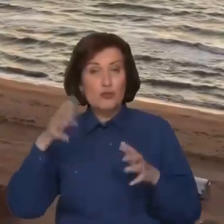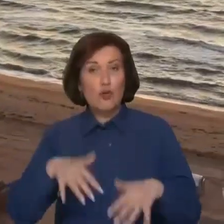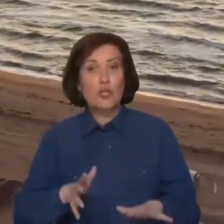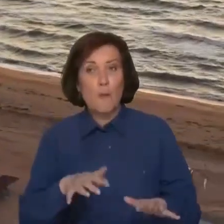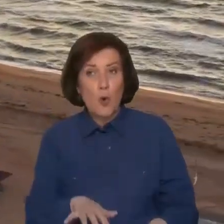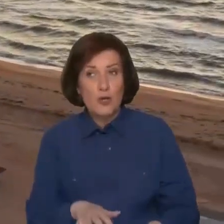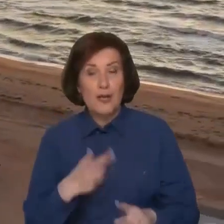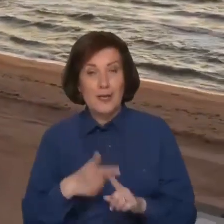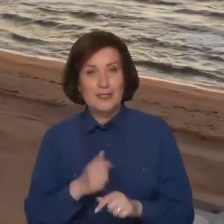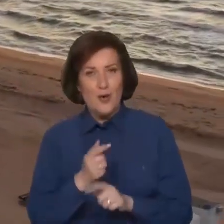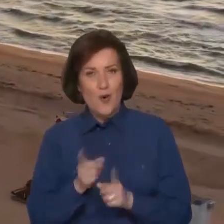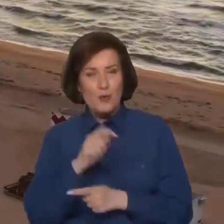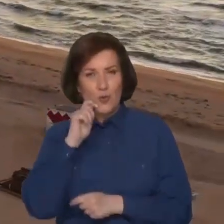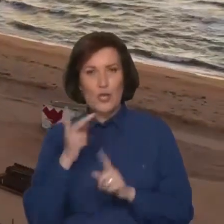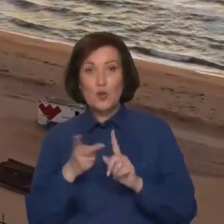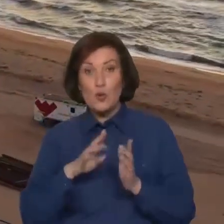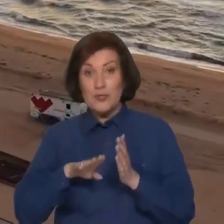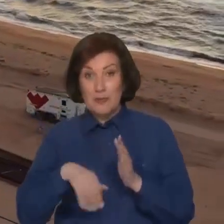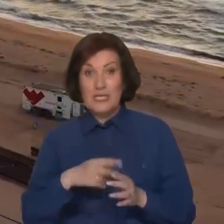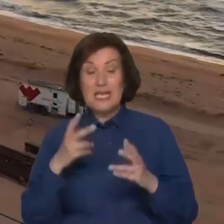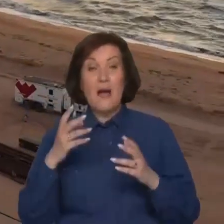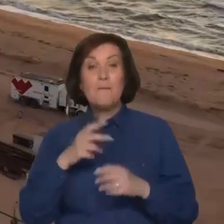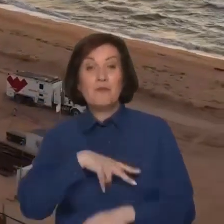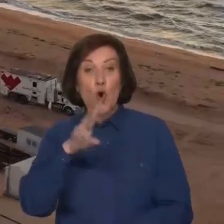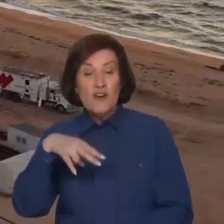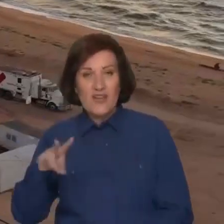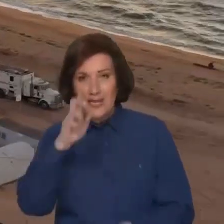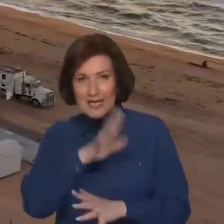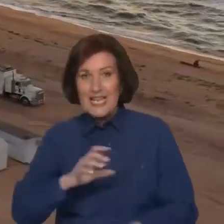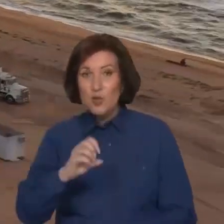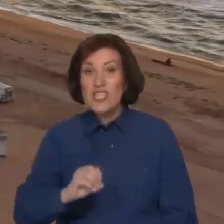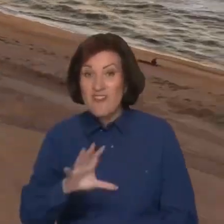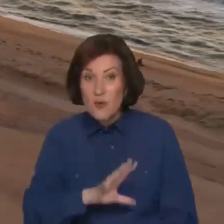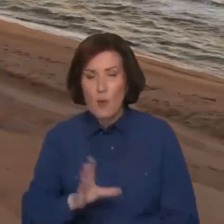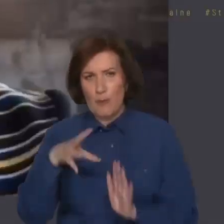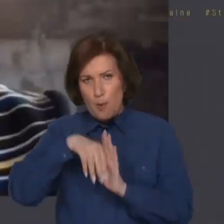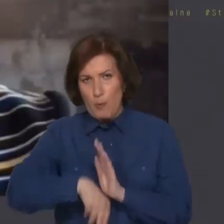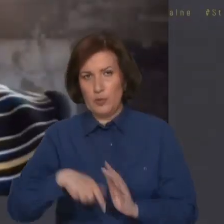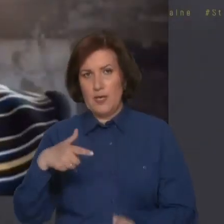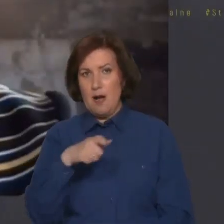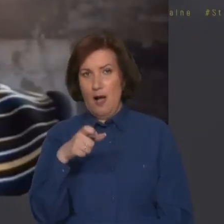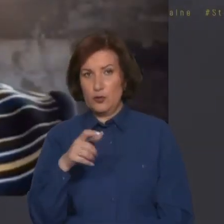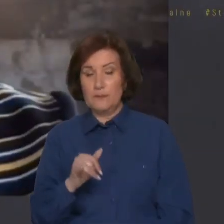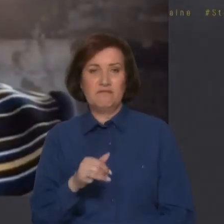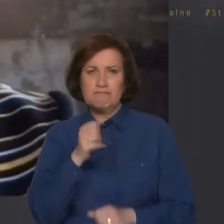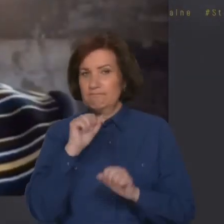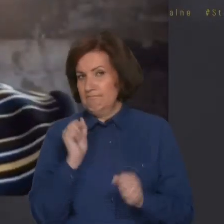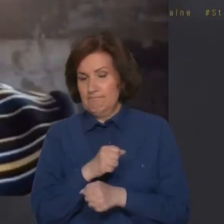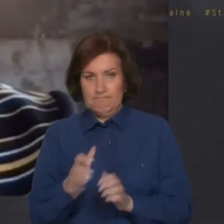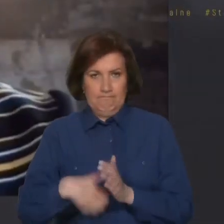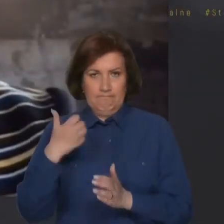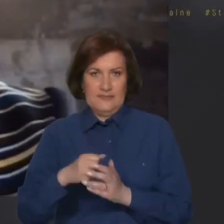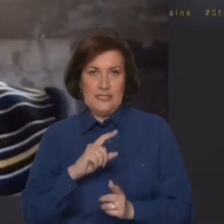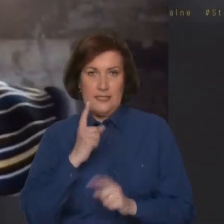Чорного моря. Це робить Україну другою після Норвегії країною в Європі за покладами газу. Звичайно, їх не можна видобути за